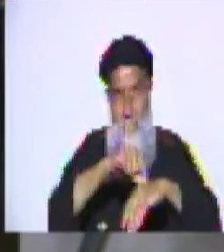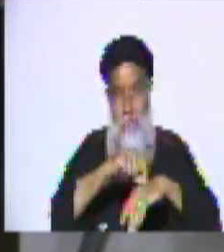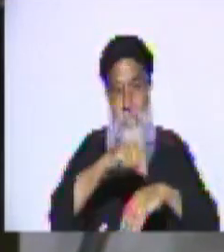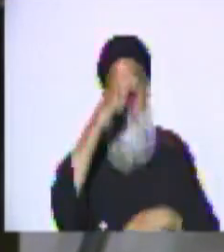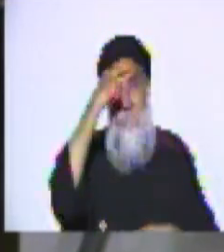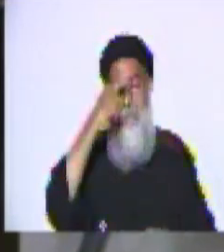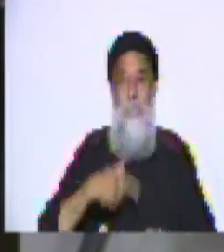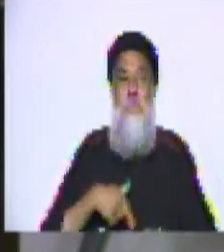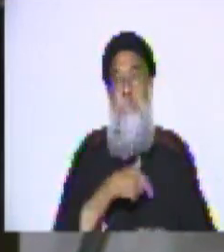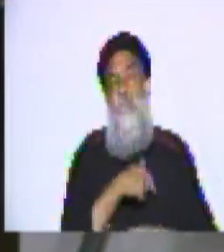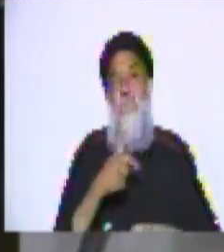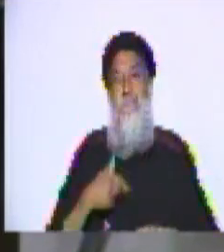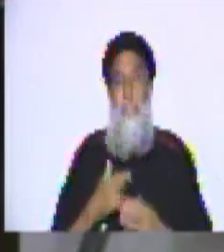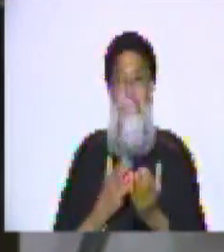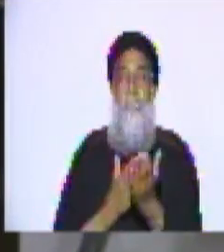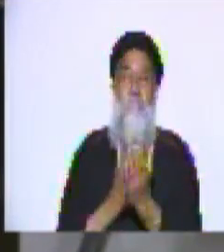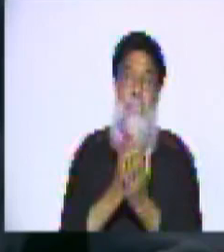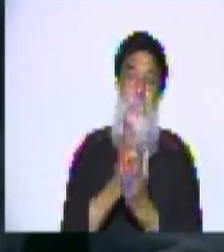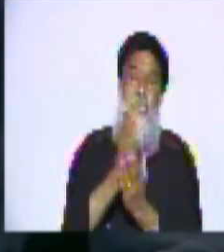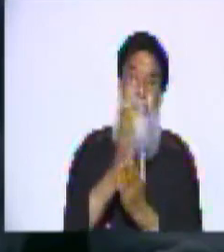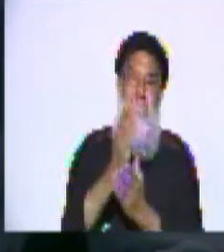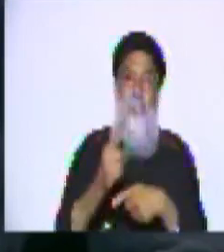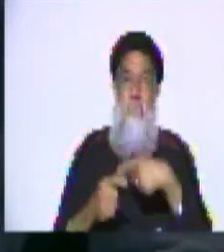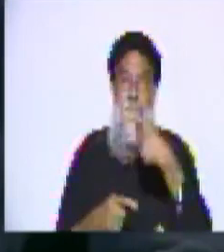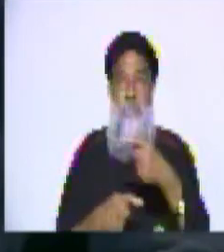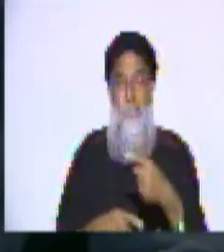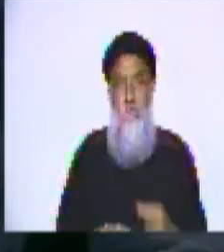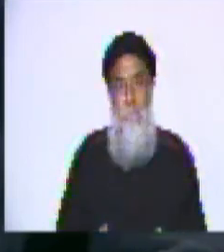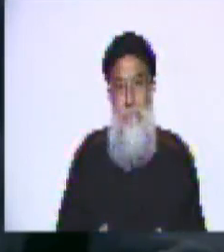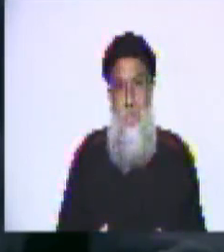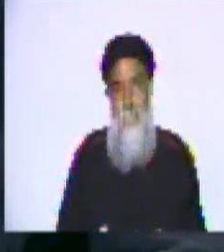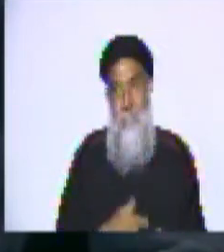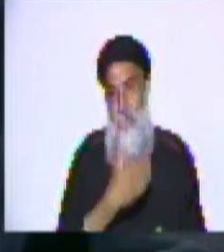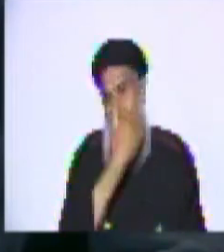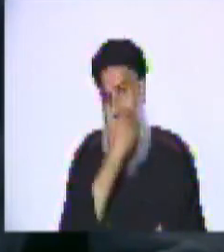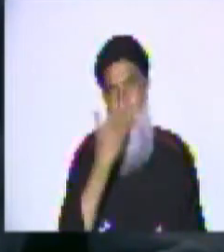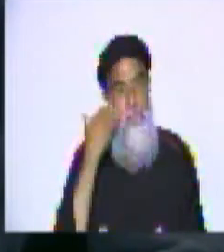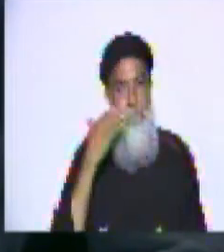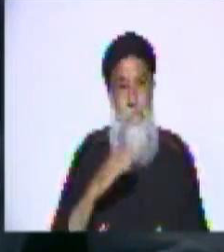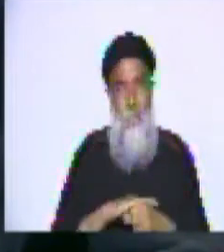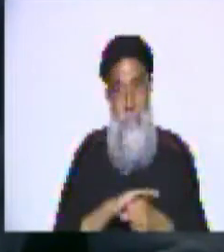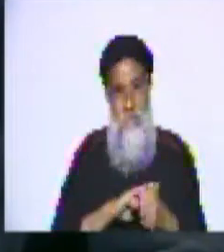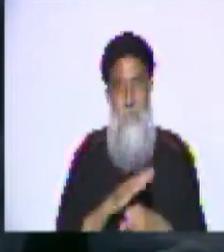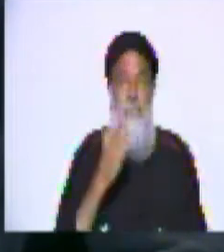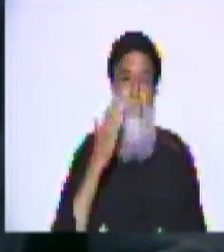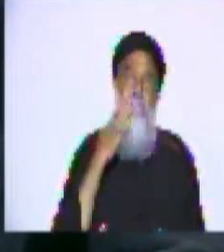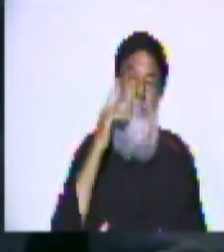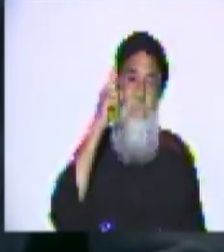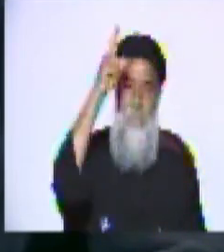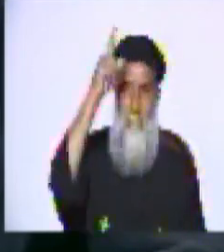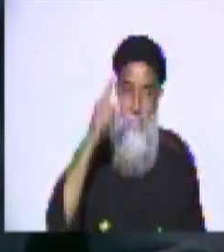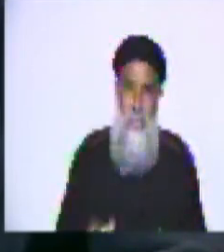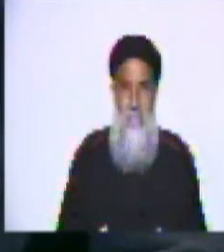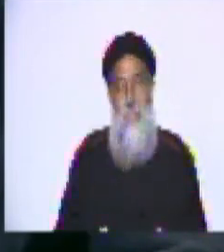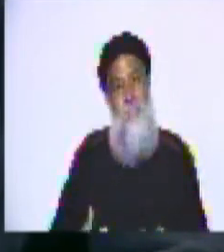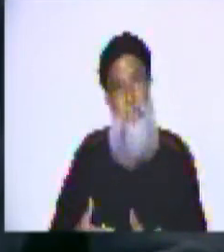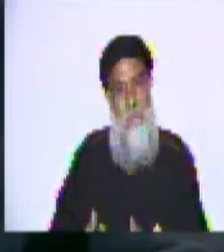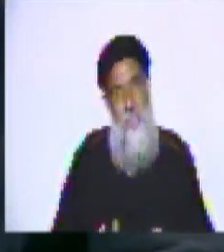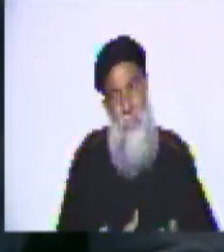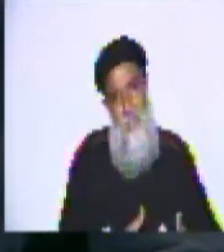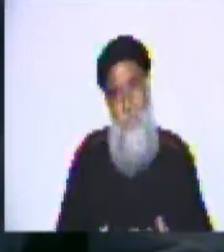الكنيسة يعني. طيب، الدوام بتولية الست العذراء وكونها والدة الإله، هذا أيوة. أيضا عقيدة.